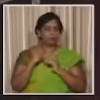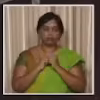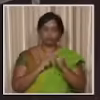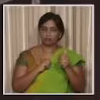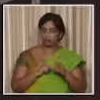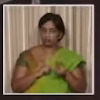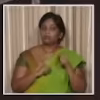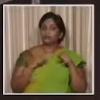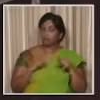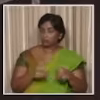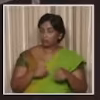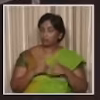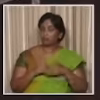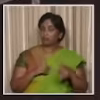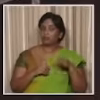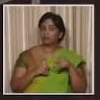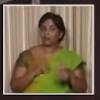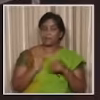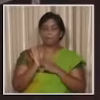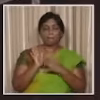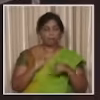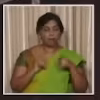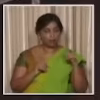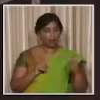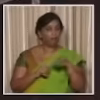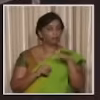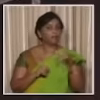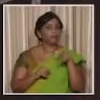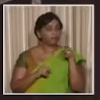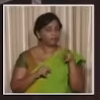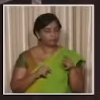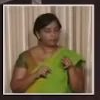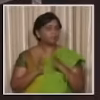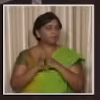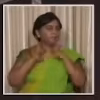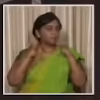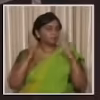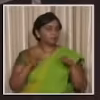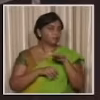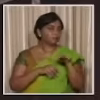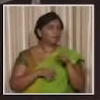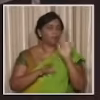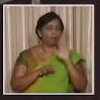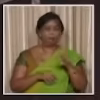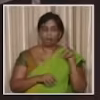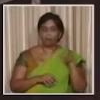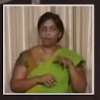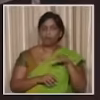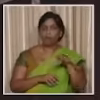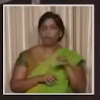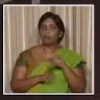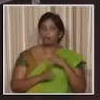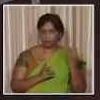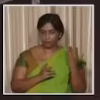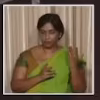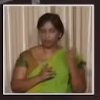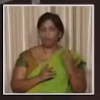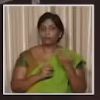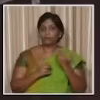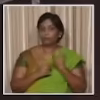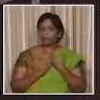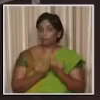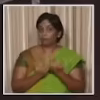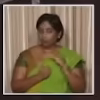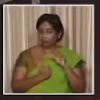කරා දැන් දැනට මහවැලි ප්‍රදේශයේ විශාල ඉඩම් ප්‍රමාණයක් තියෙනවා භාවිතා නොකරන. අපි